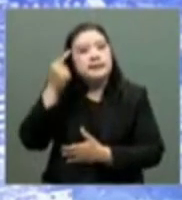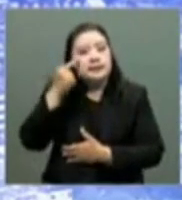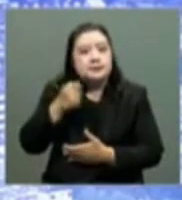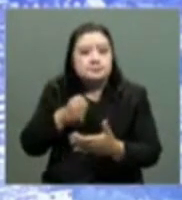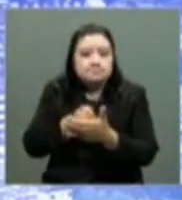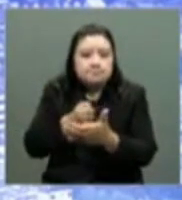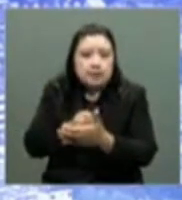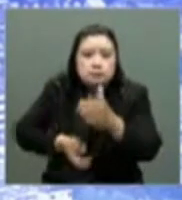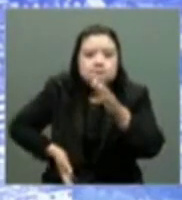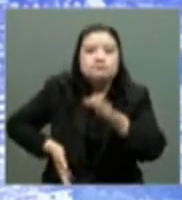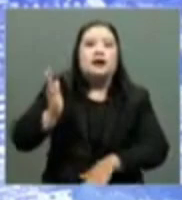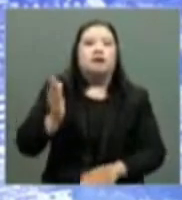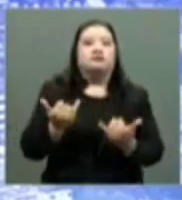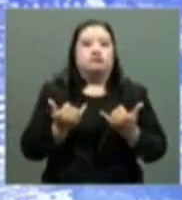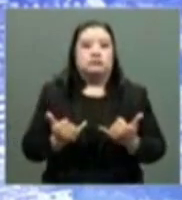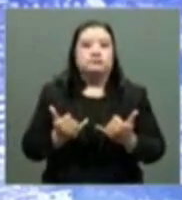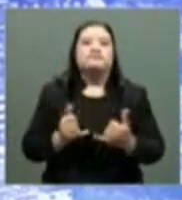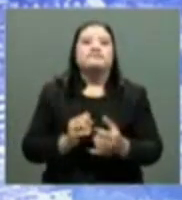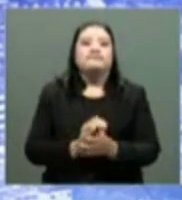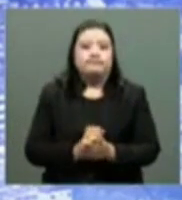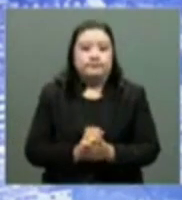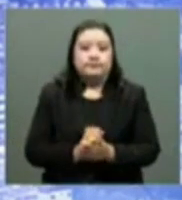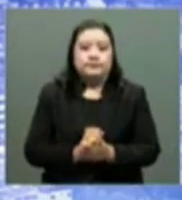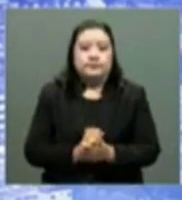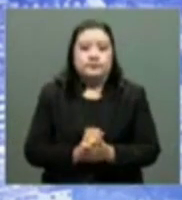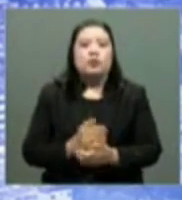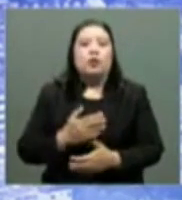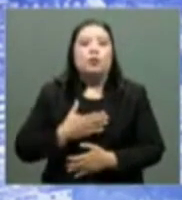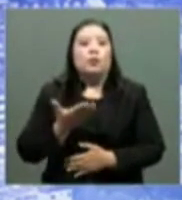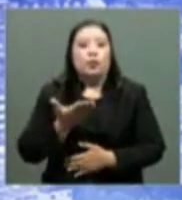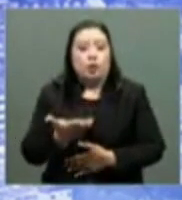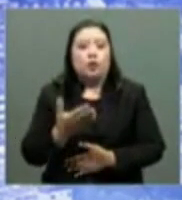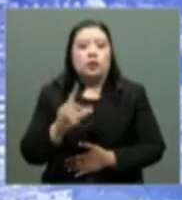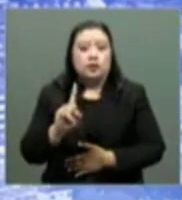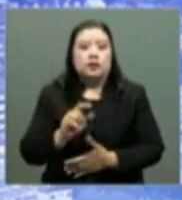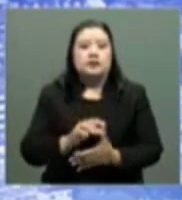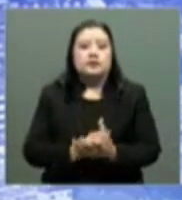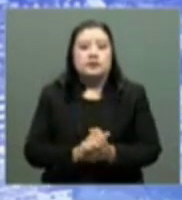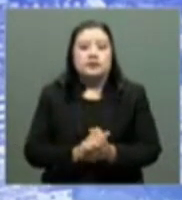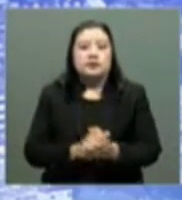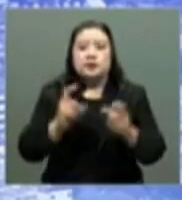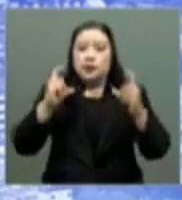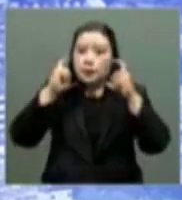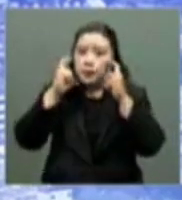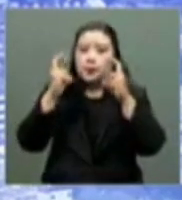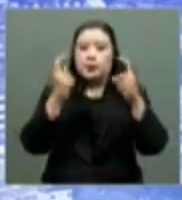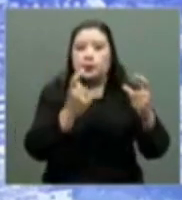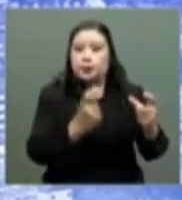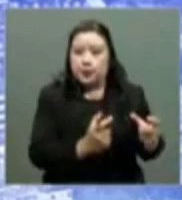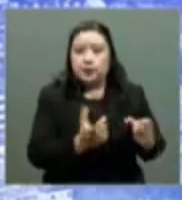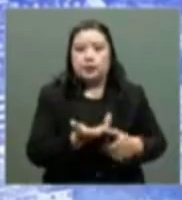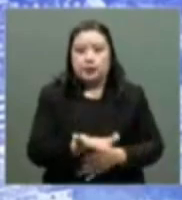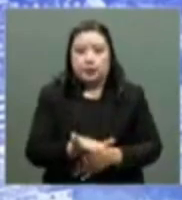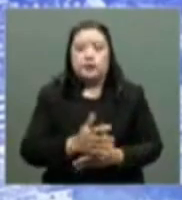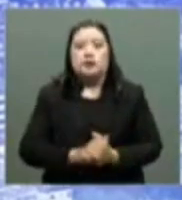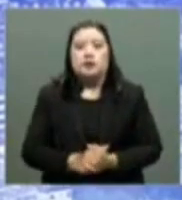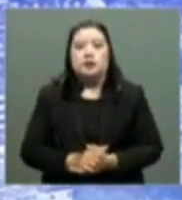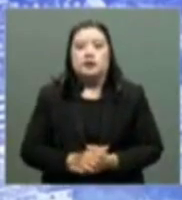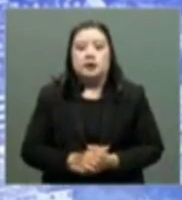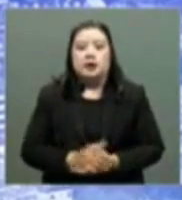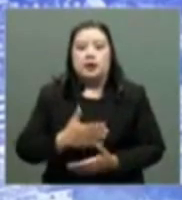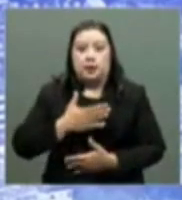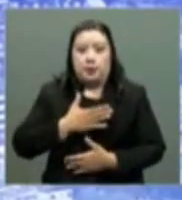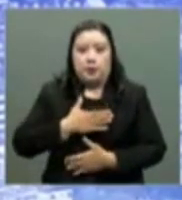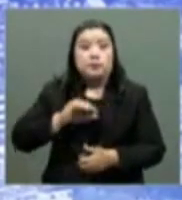ผชิญอยู่ตรงนี้ไปด้วยกันนะครับขออนุญาตนะครับวันนี้ต้องถอดหน้ากากผ้านี้นะครับซึ่งผ